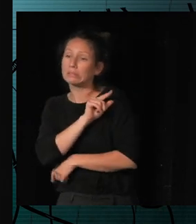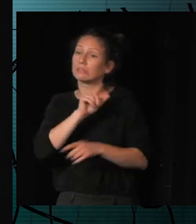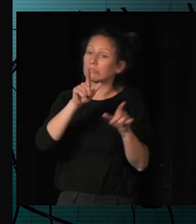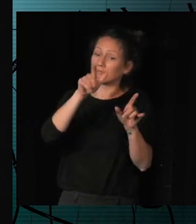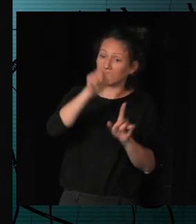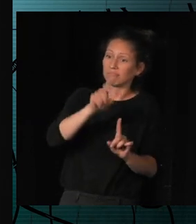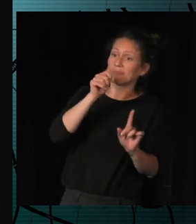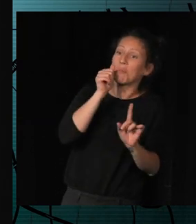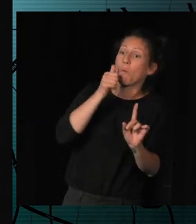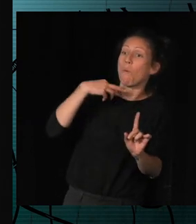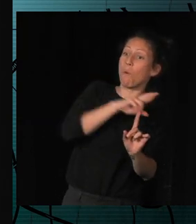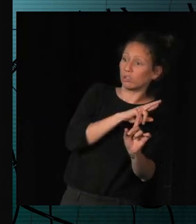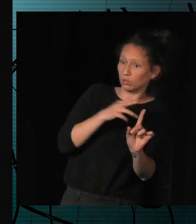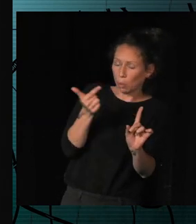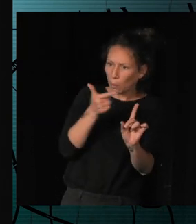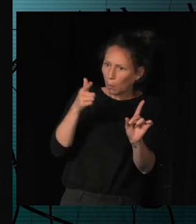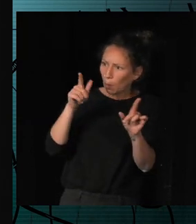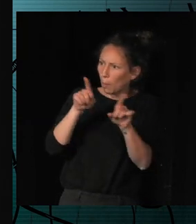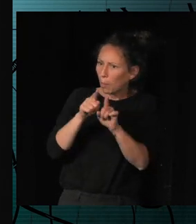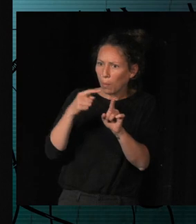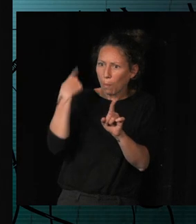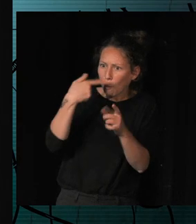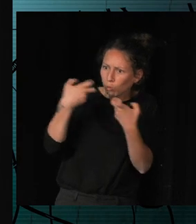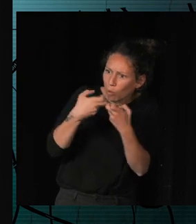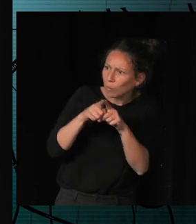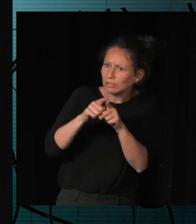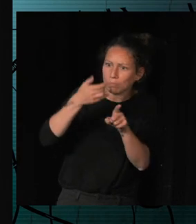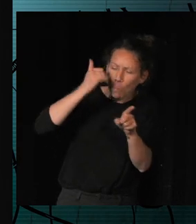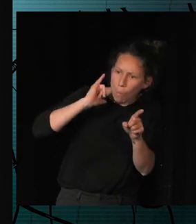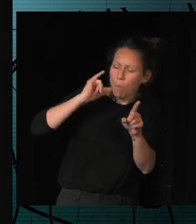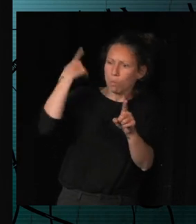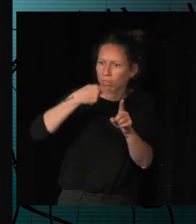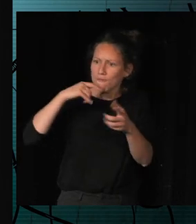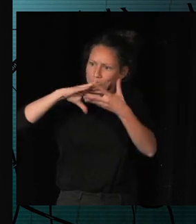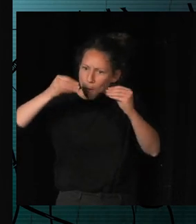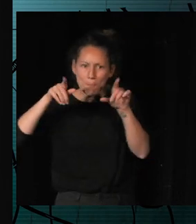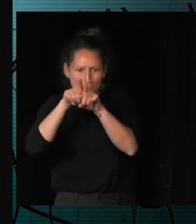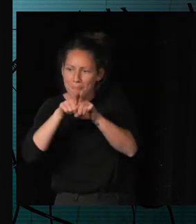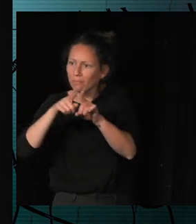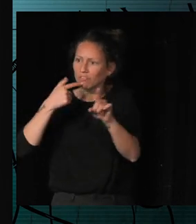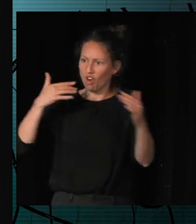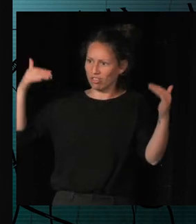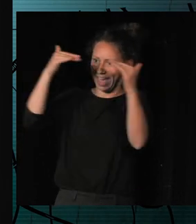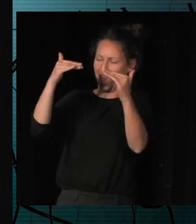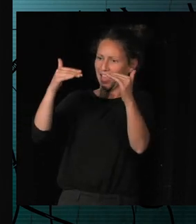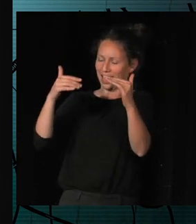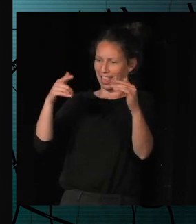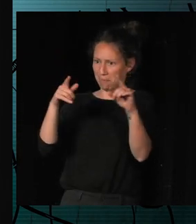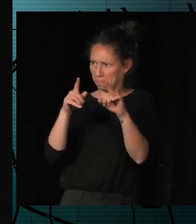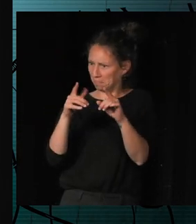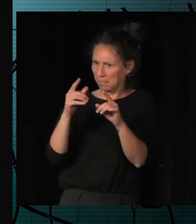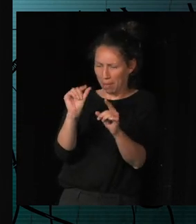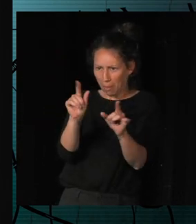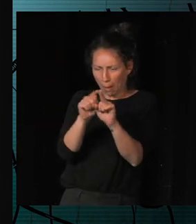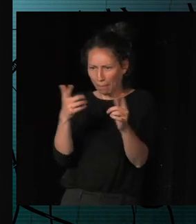elles se ressemblent énormément elles même genre de visage même genre de morphologie et il y a beaucoup de plans où elles sont l'une à côté de l'autre elles ont exactement la même taille et où elle pourrait un petit peu se